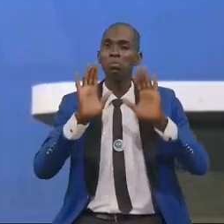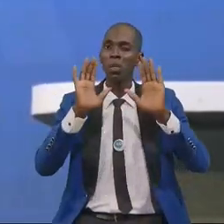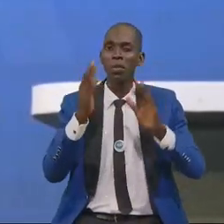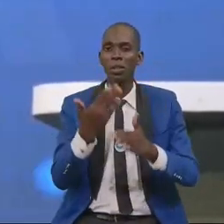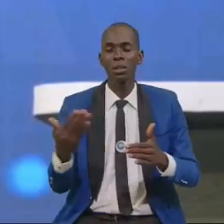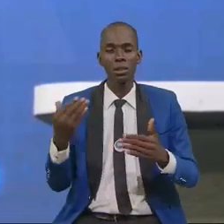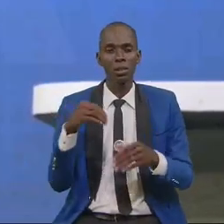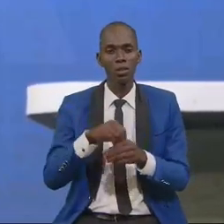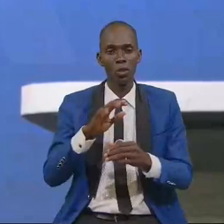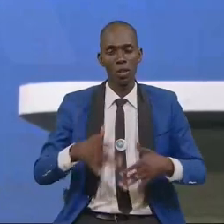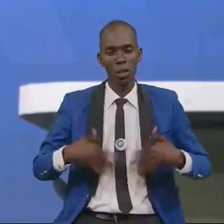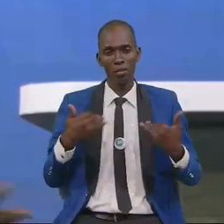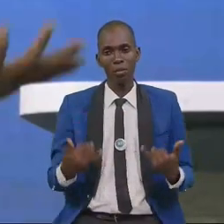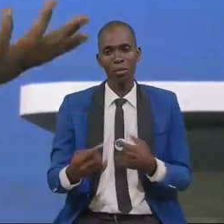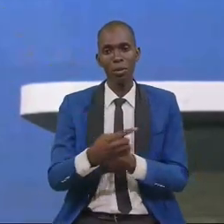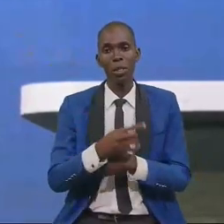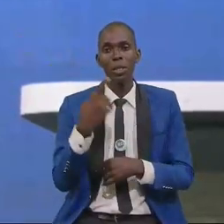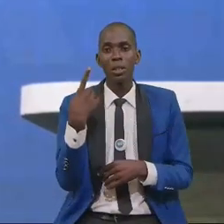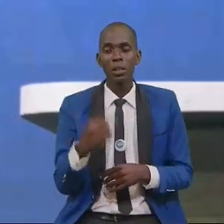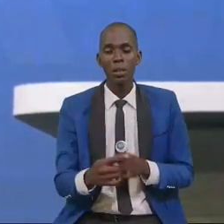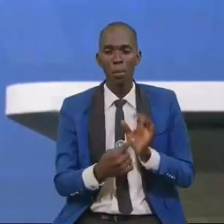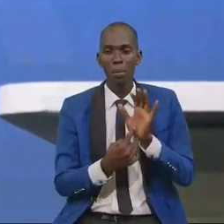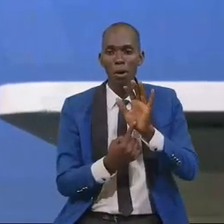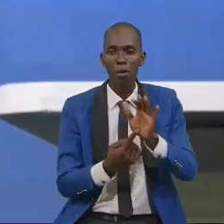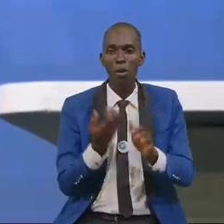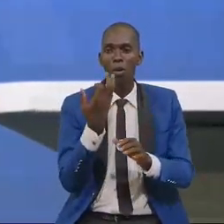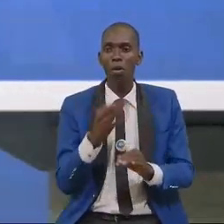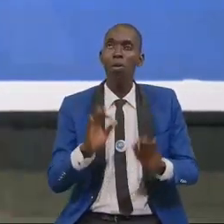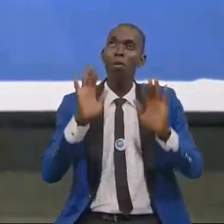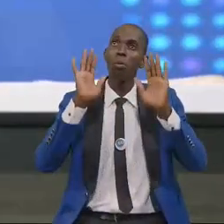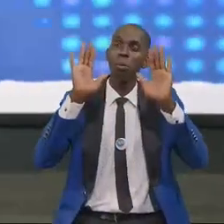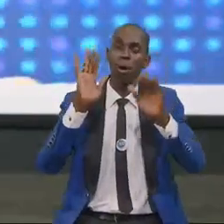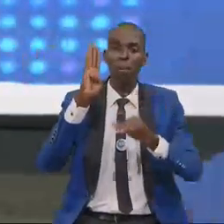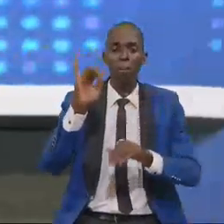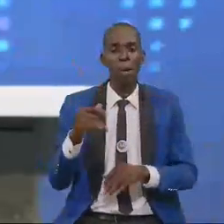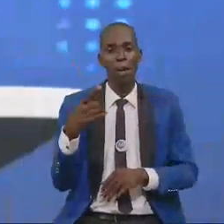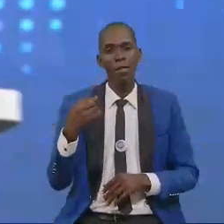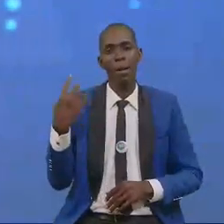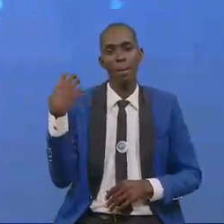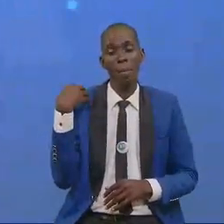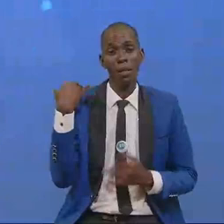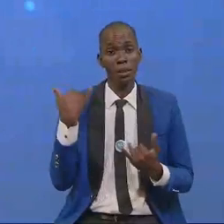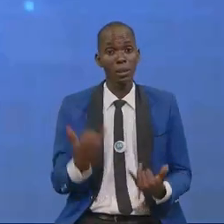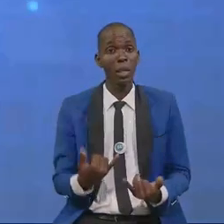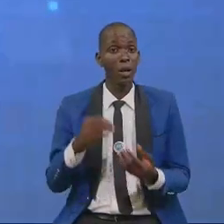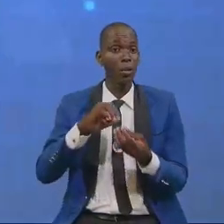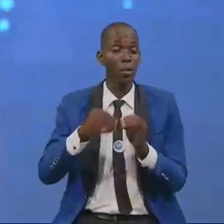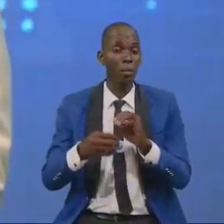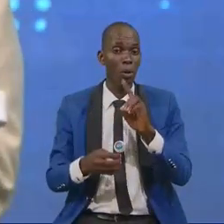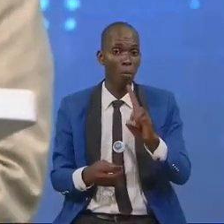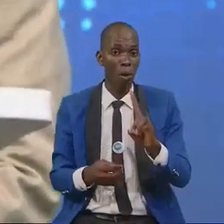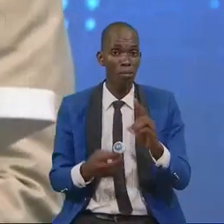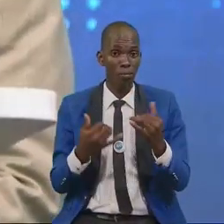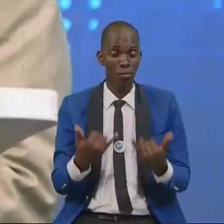la manifestation des merveilles par le maître premièrement donc